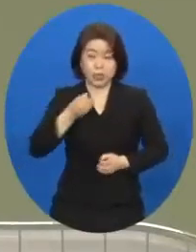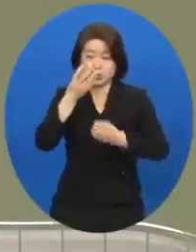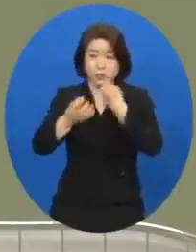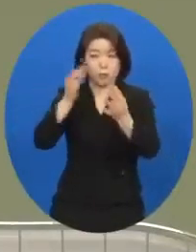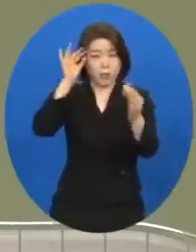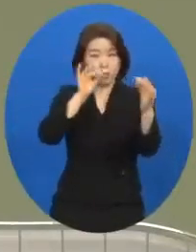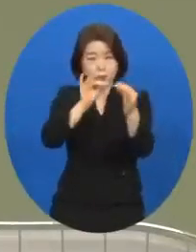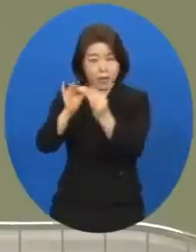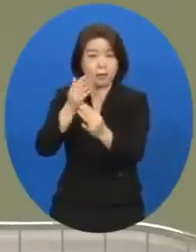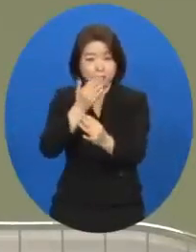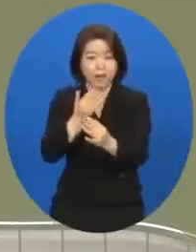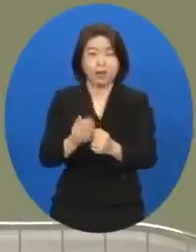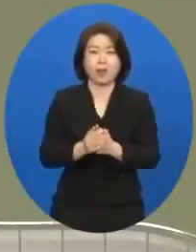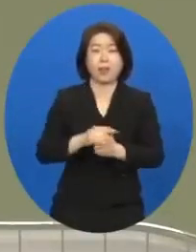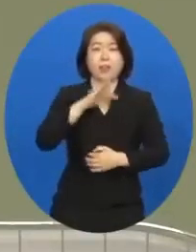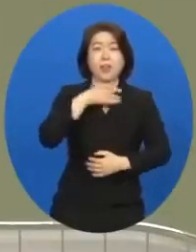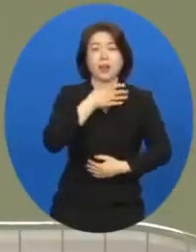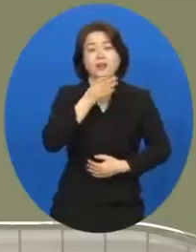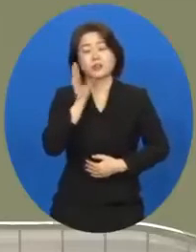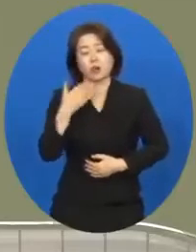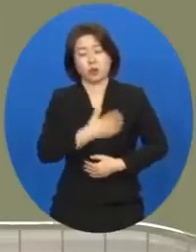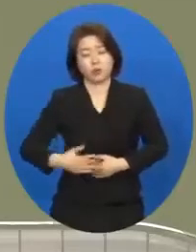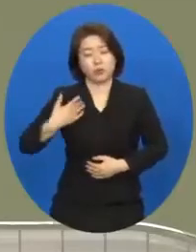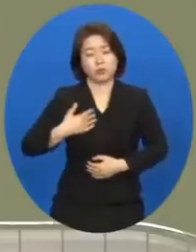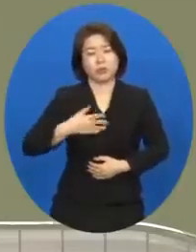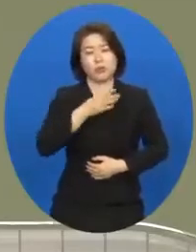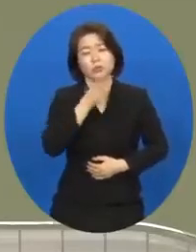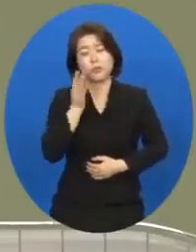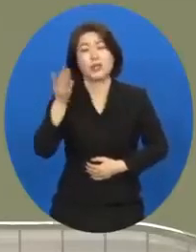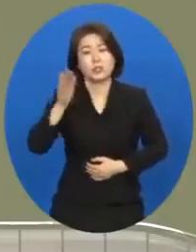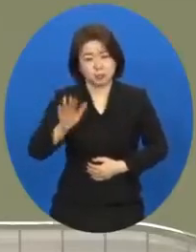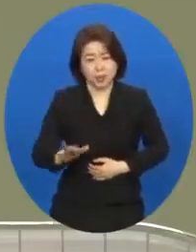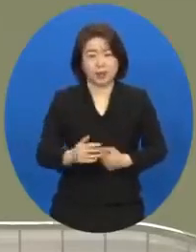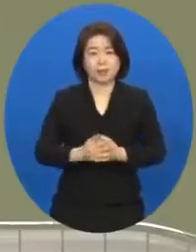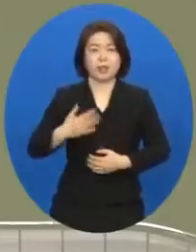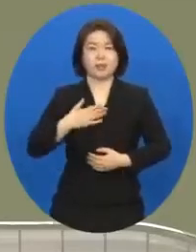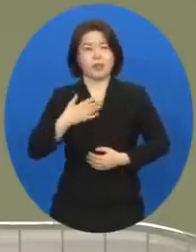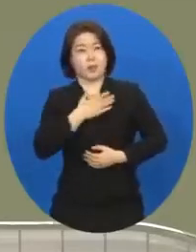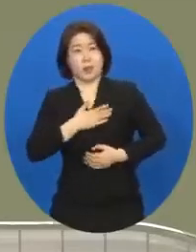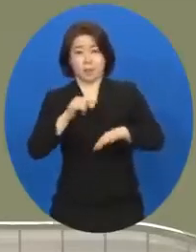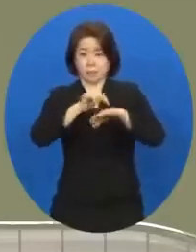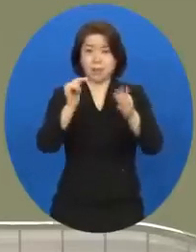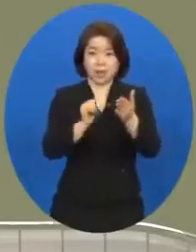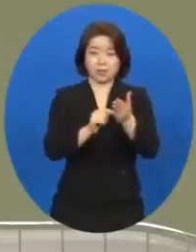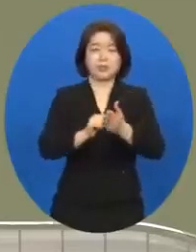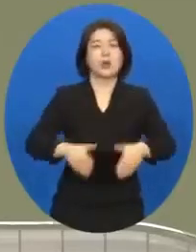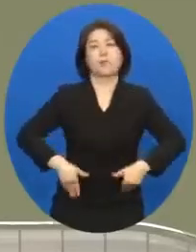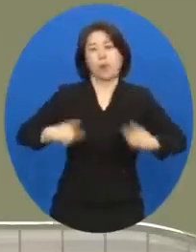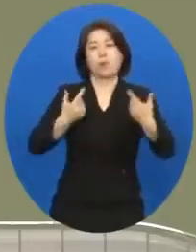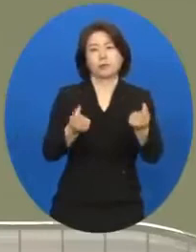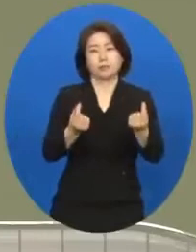되십니까? 나이는 들어서 육신은 점점 늙어가지만 내 가슴은 봄이다.